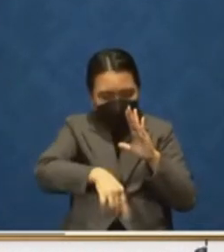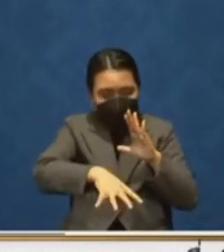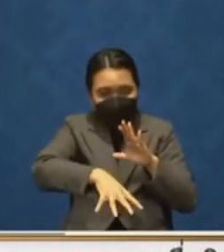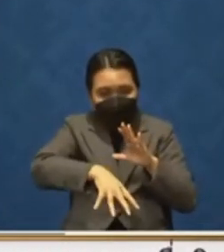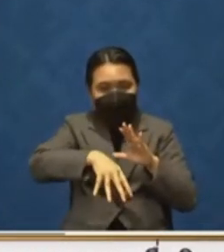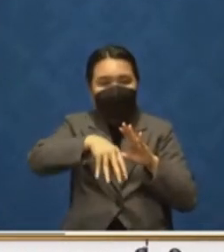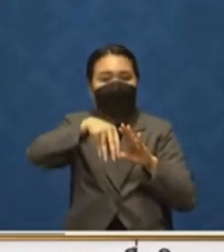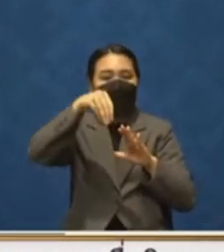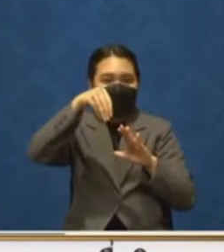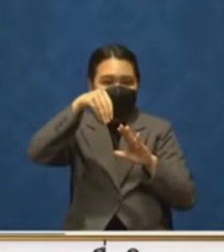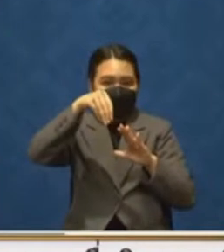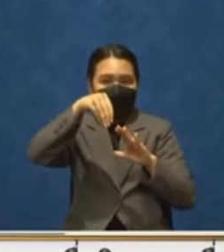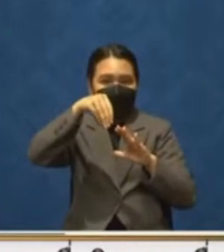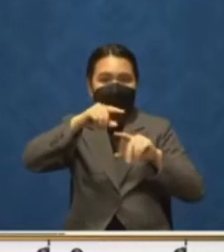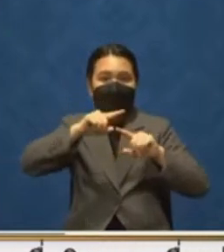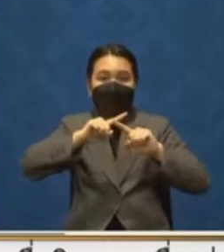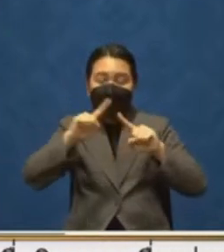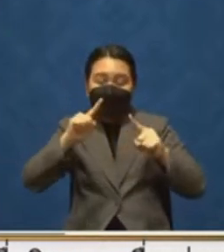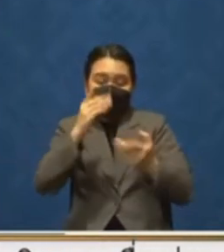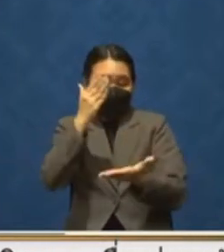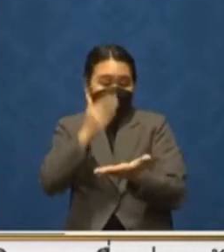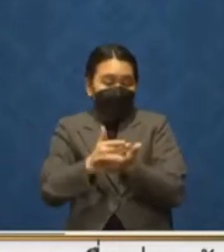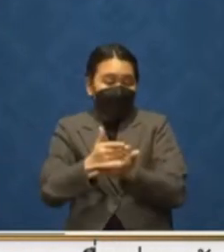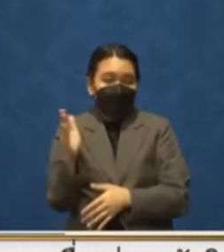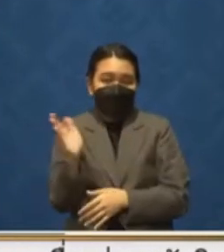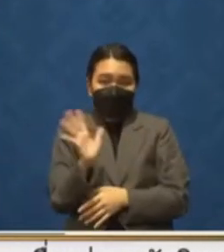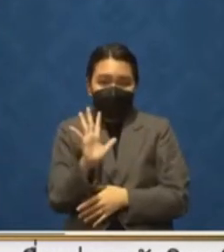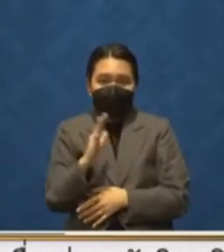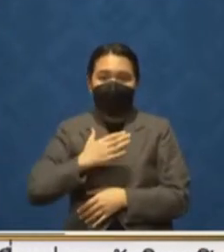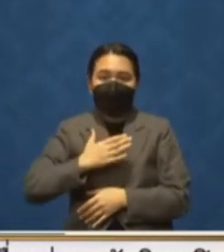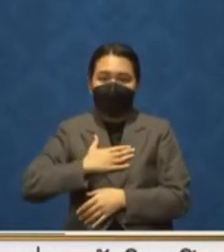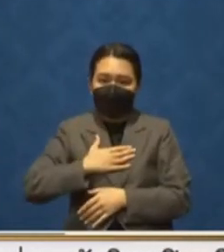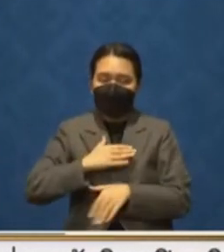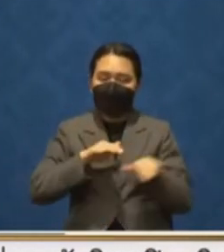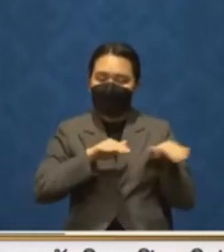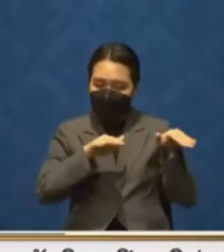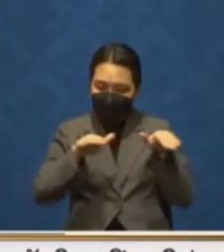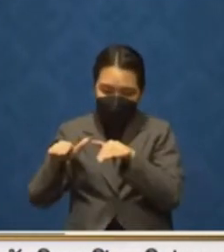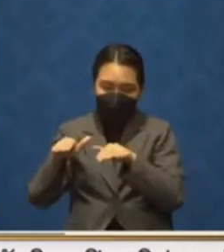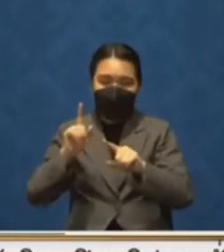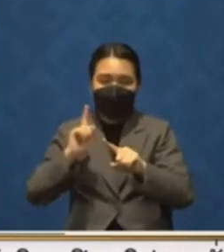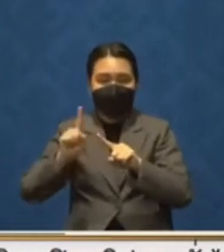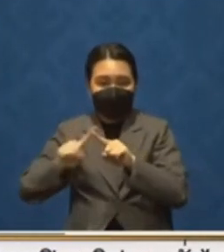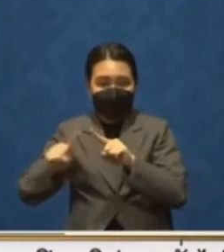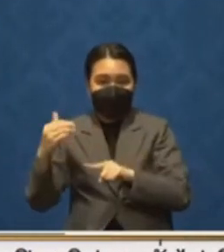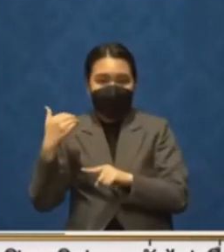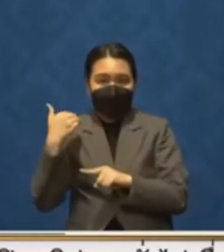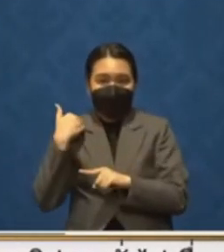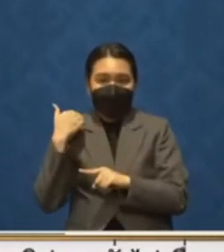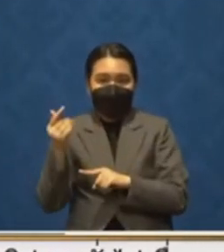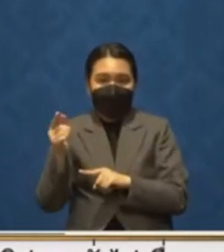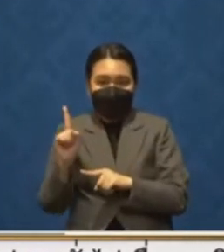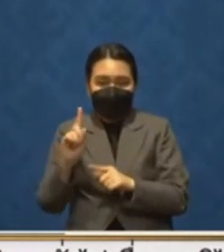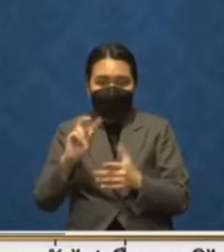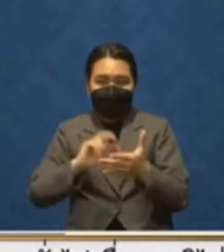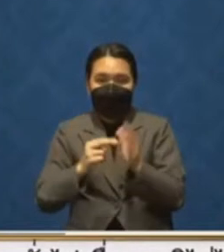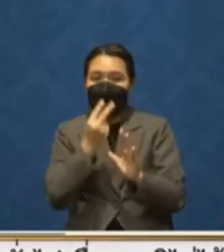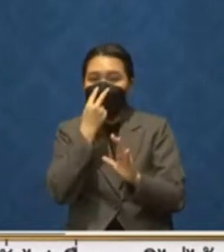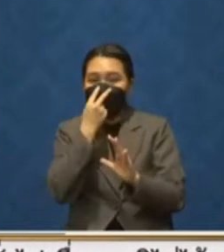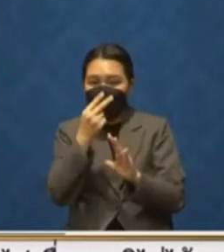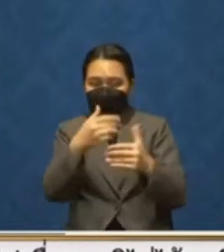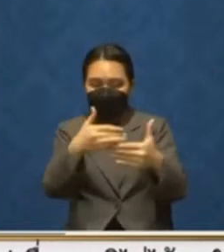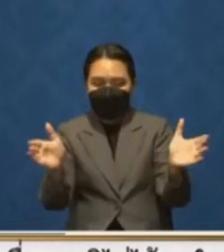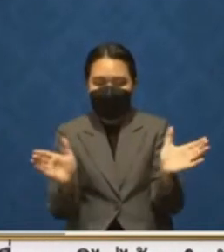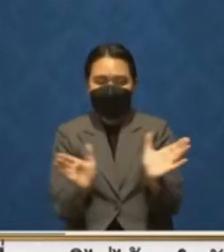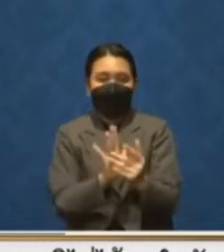ได้หยุดอยู่แค่นั้นเราได้มีการเตรียมการโดยการเพิ่มอย่าไปมองแค่หลุมเอราวัณอย่างเดียว